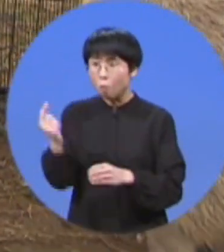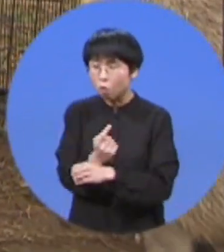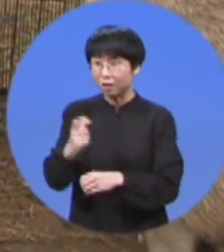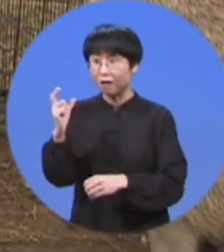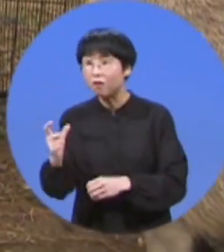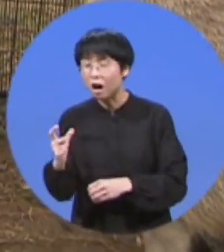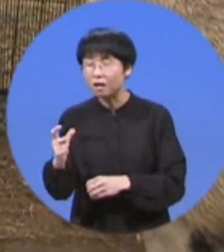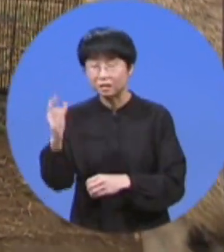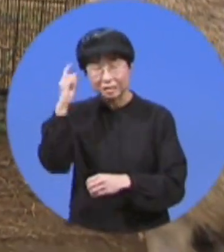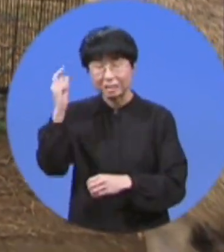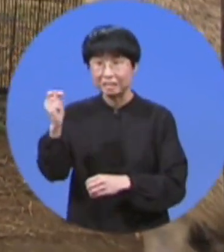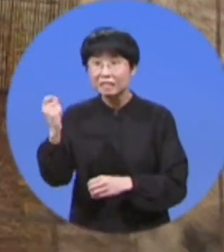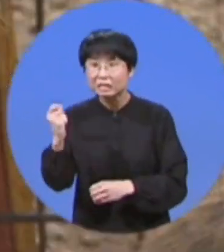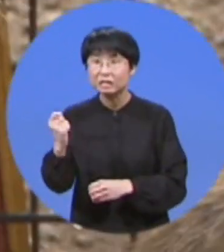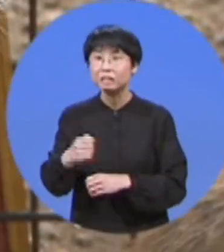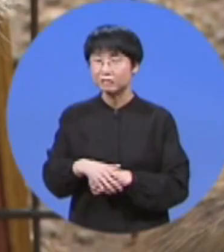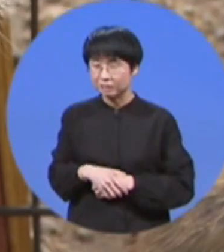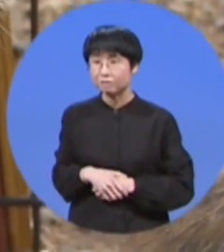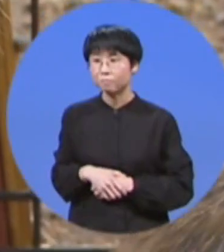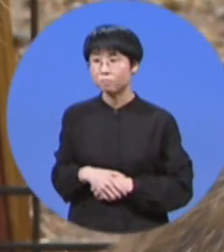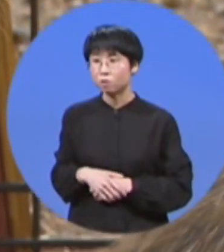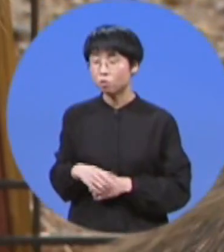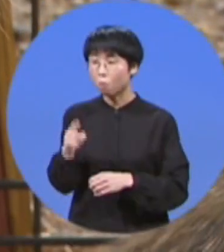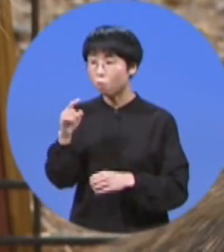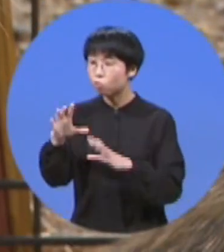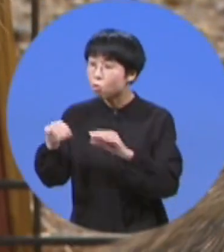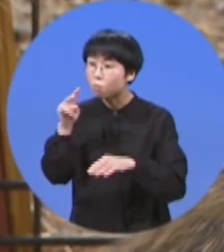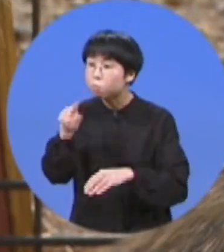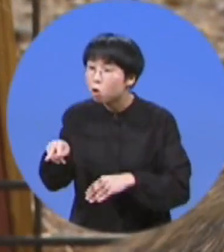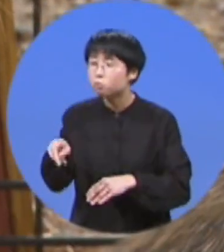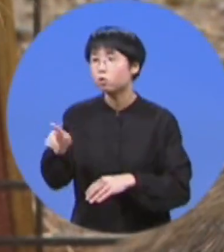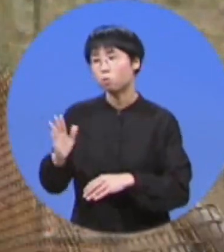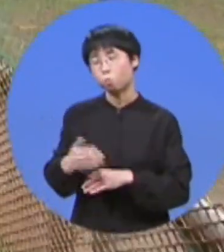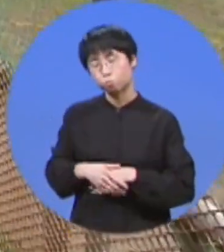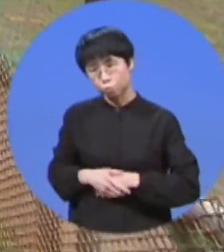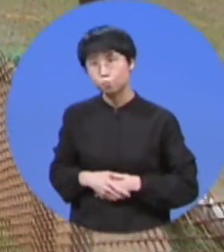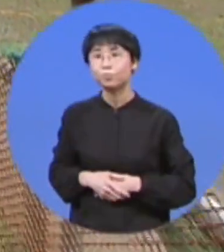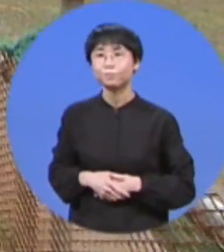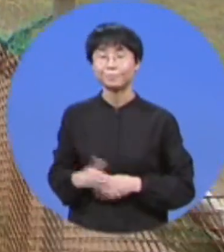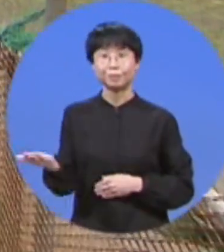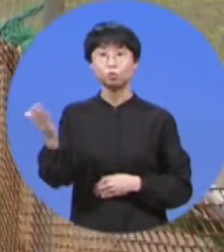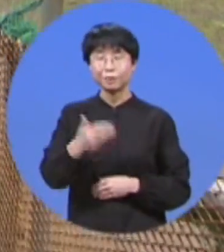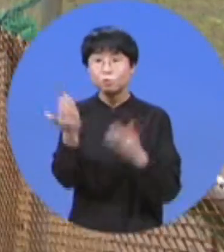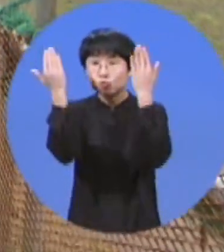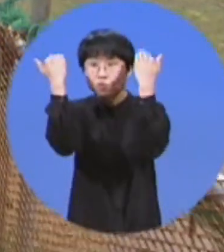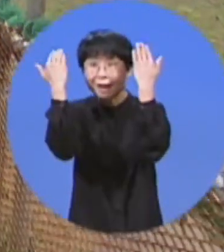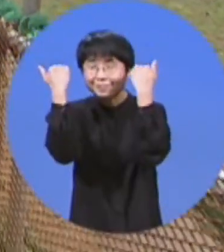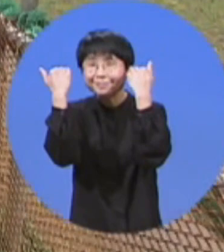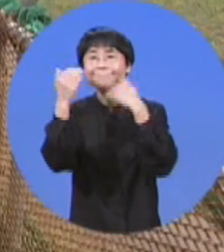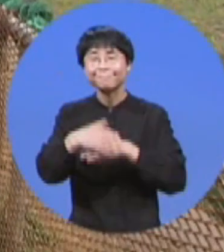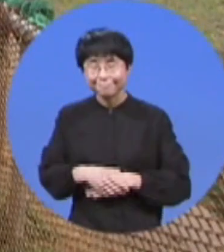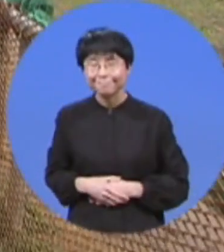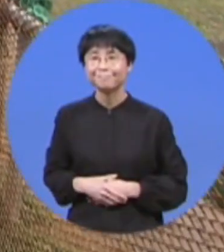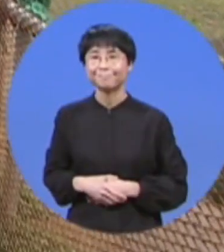らいね、毛がしっかりしてます。見た目ふわふわふわふわですけどね。 続いてウサギのコーナー。 ありがとう